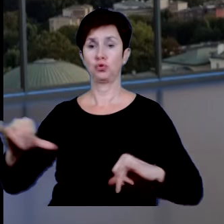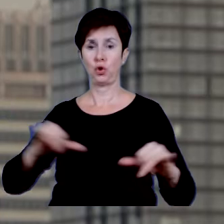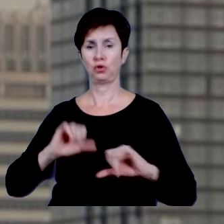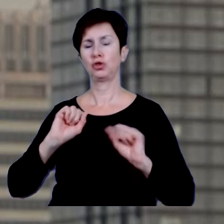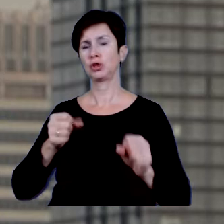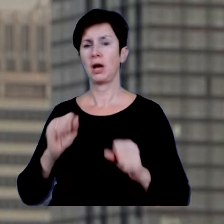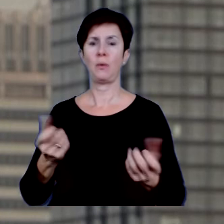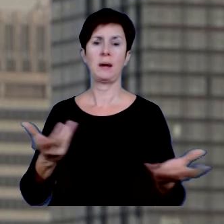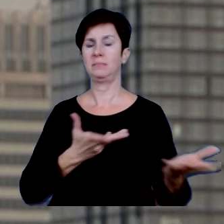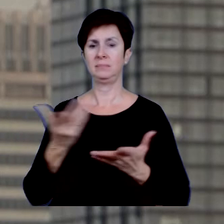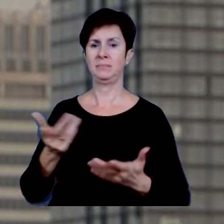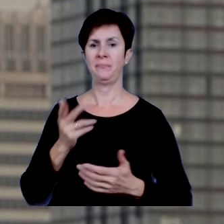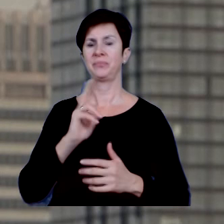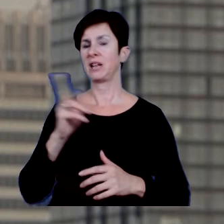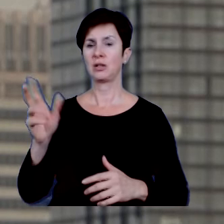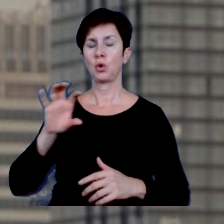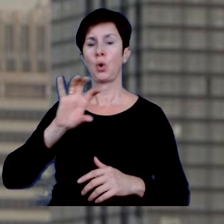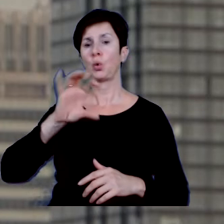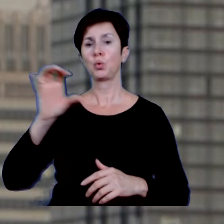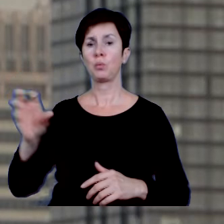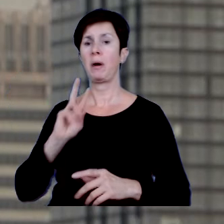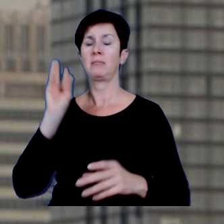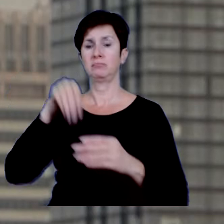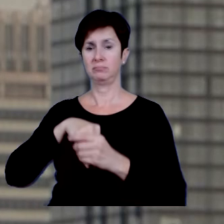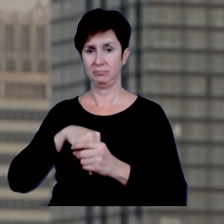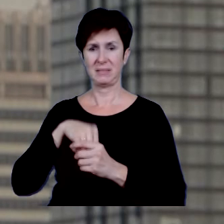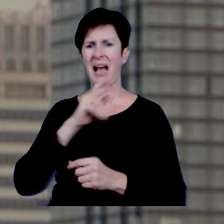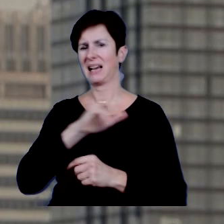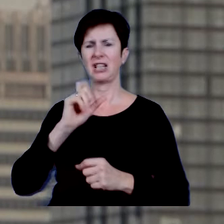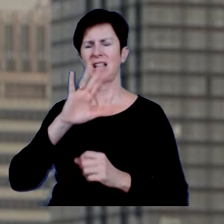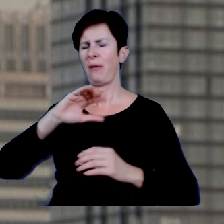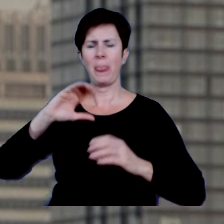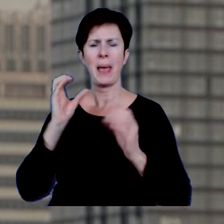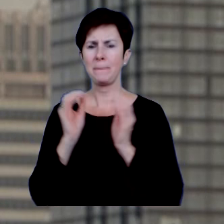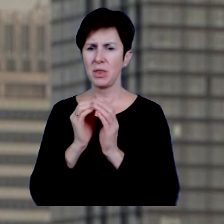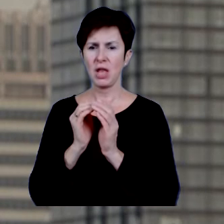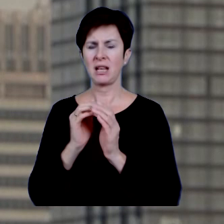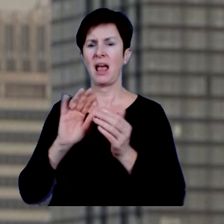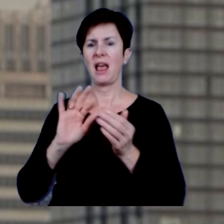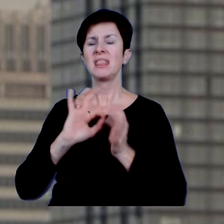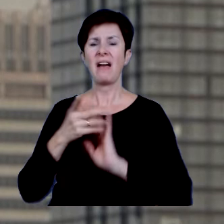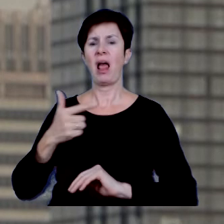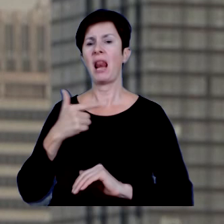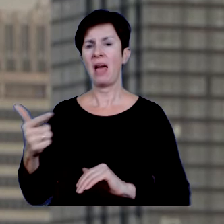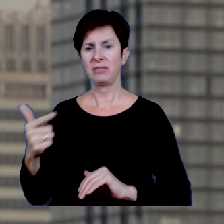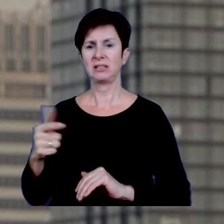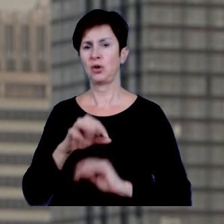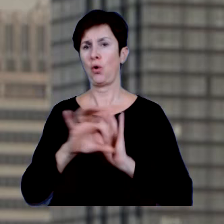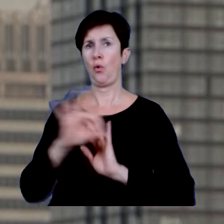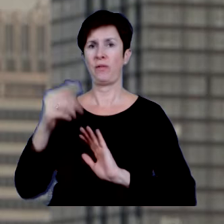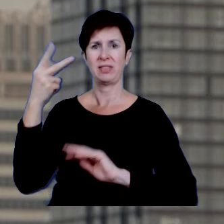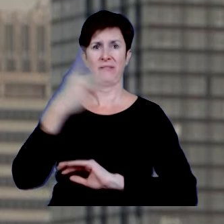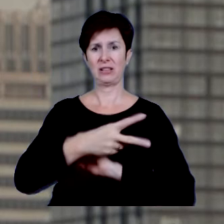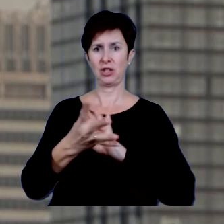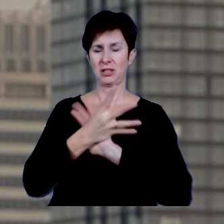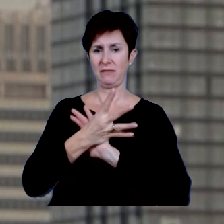zasadzie, że każda formacja, która do niego weszła, każda nawet najmniejsza, nawet ta lewica, która od 2019 roku